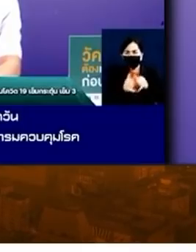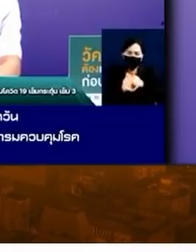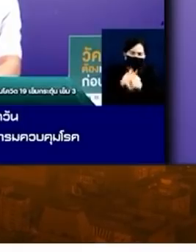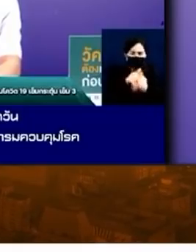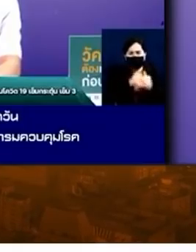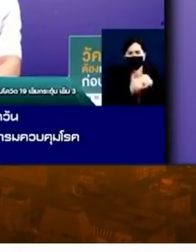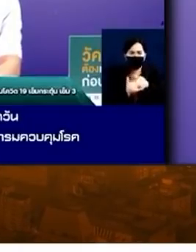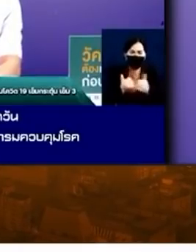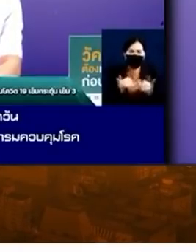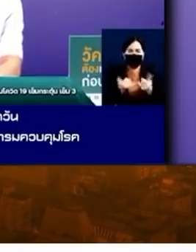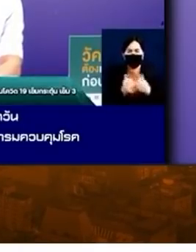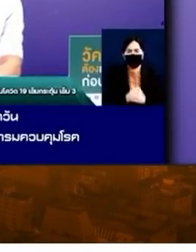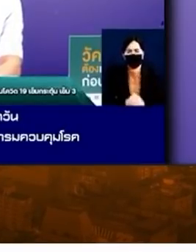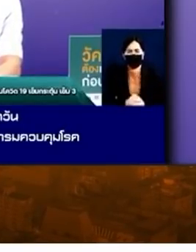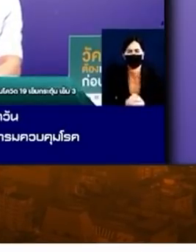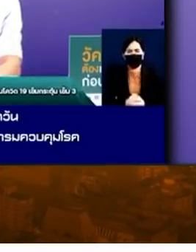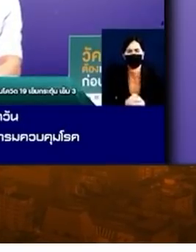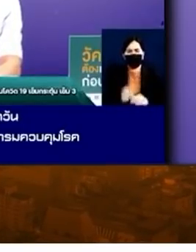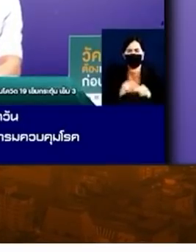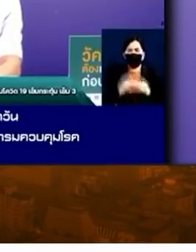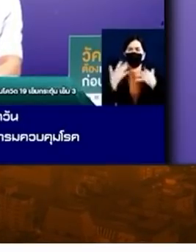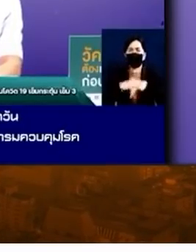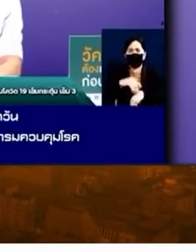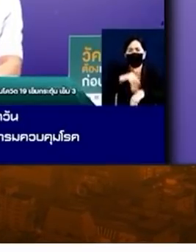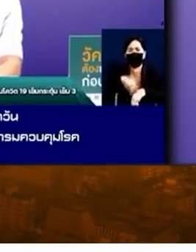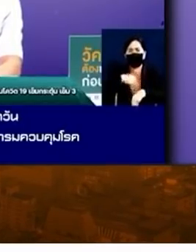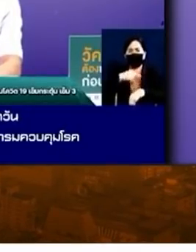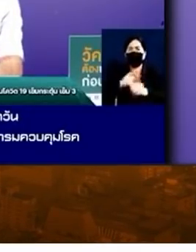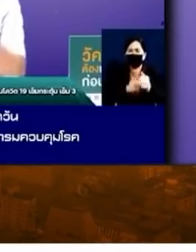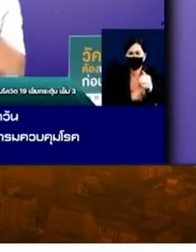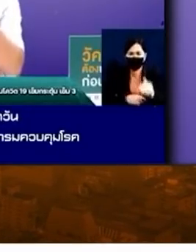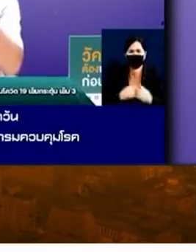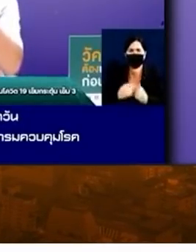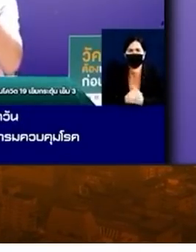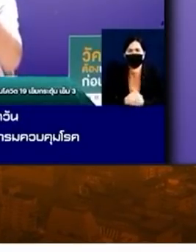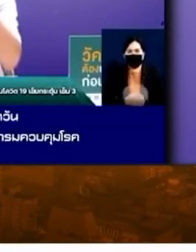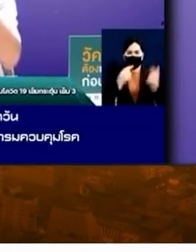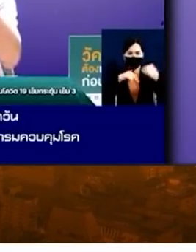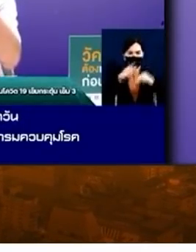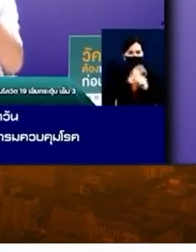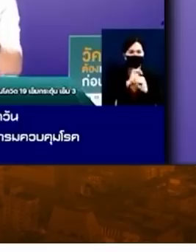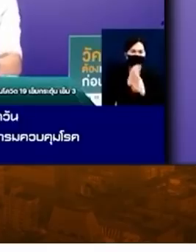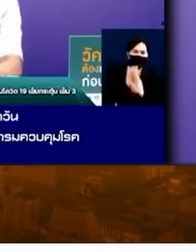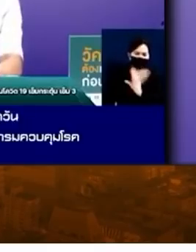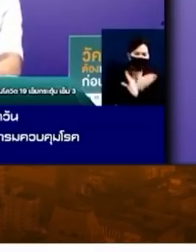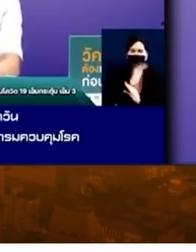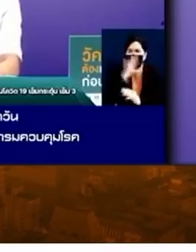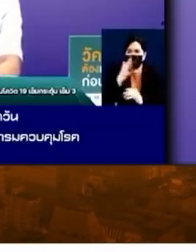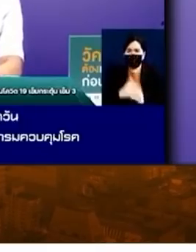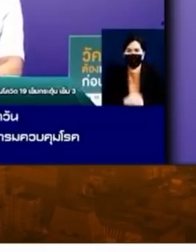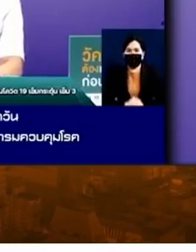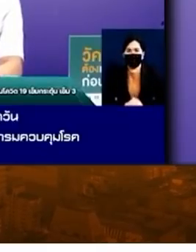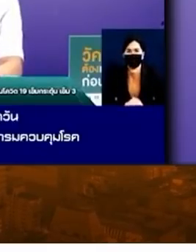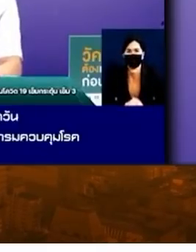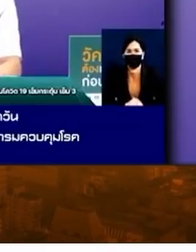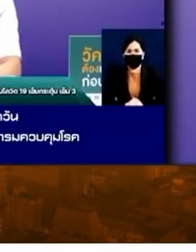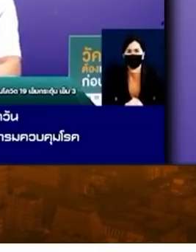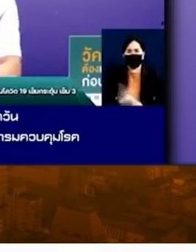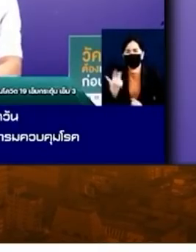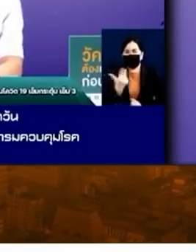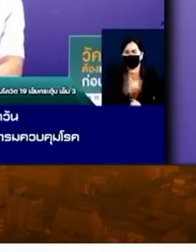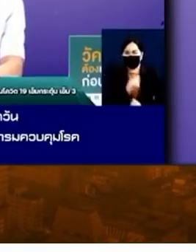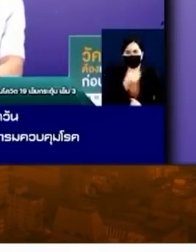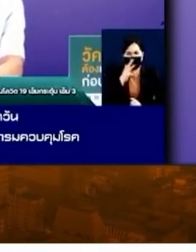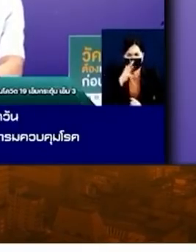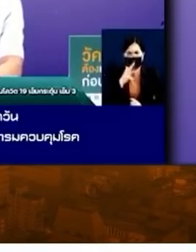อันที่1การตั้งวงกินอาหารร่วมกลุ่มทำกิจกรรมใกล้ชิดเป็นเวลานานไม่ป้องกันโดยไม่ป้องกันติดเชื้อคือตั้งวงกินอย่